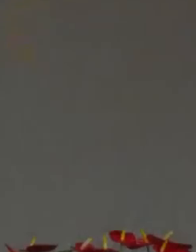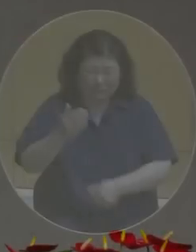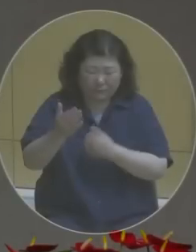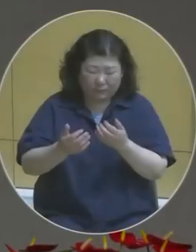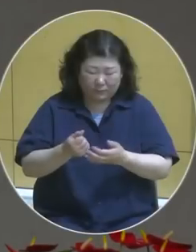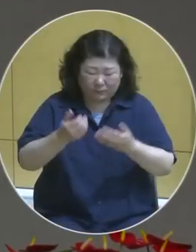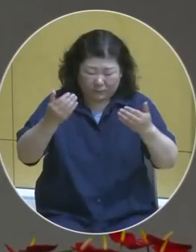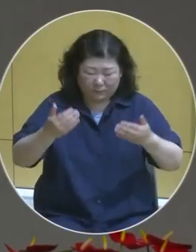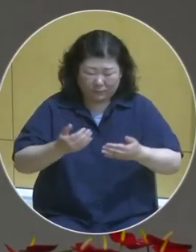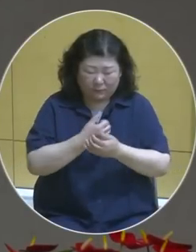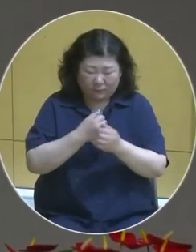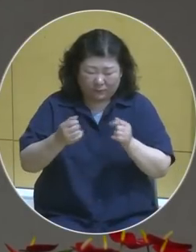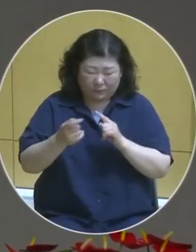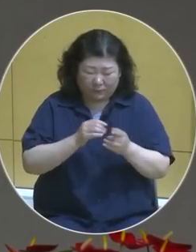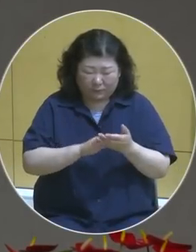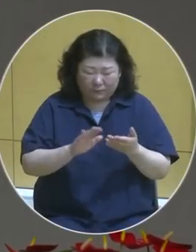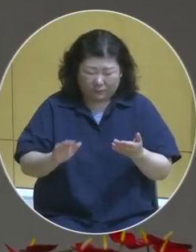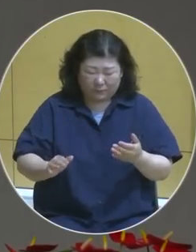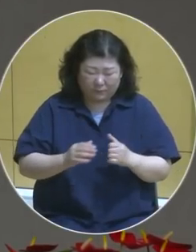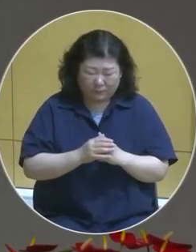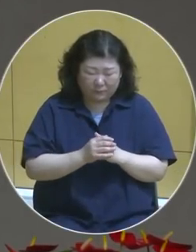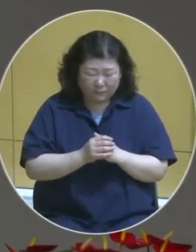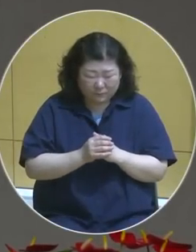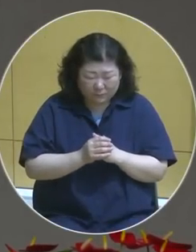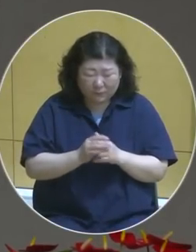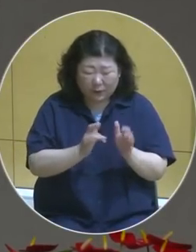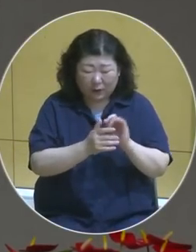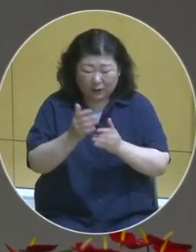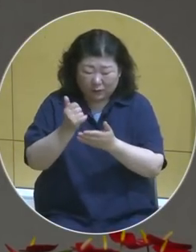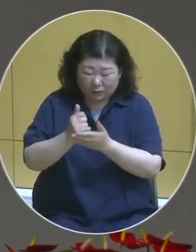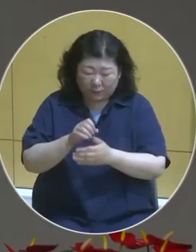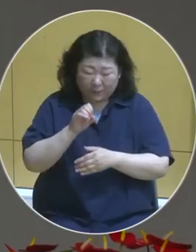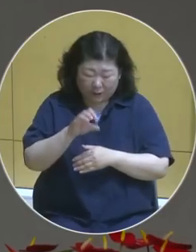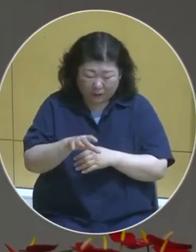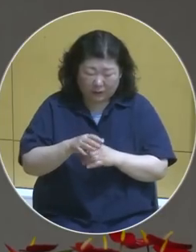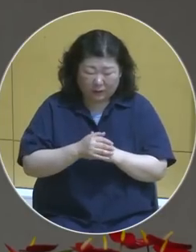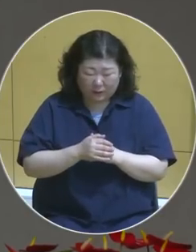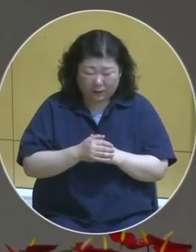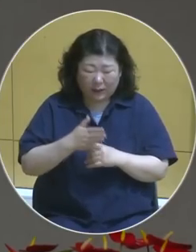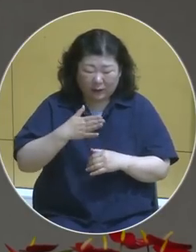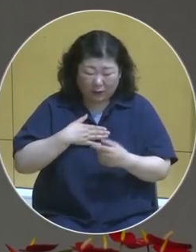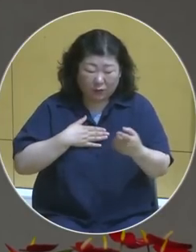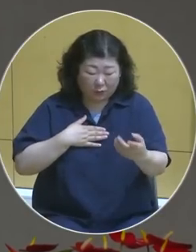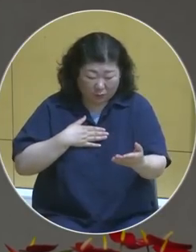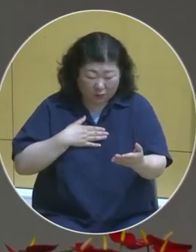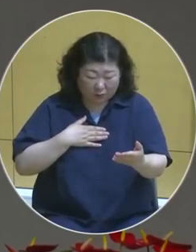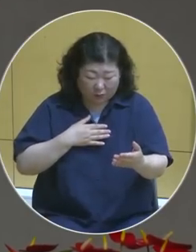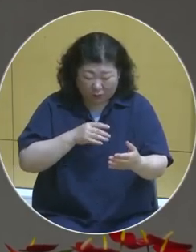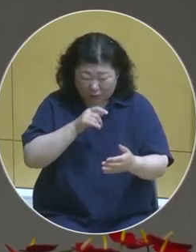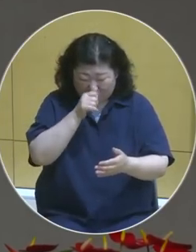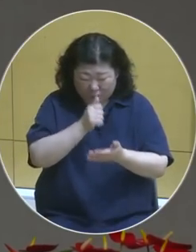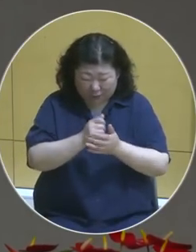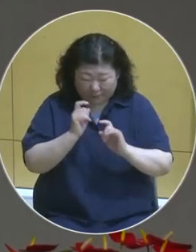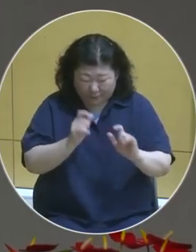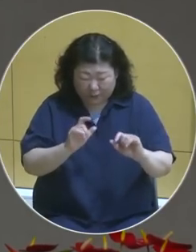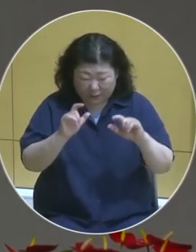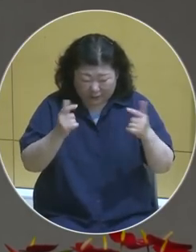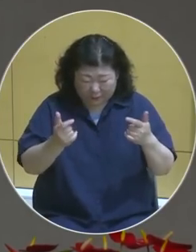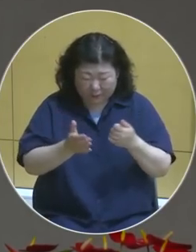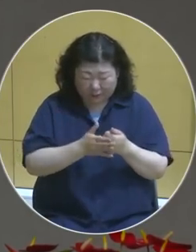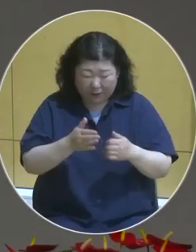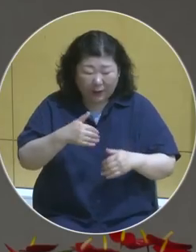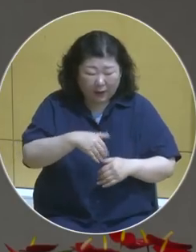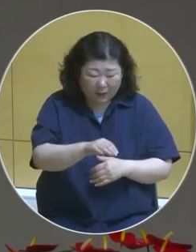하나님께서 주시는 사죄의 말씀입니다. 예수께서 이르시되 나도 너를 정죄하지 아니하노니